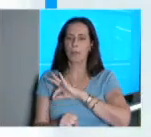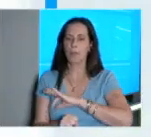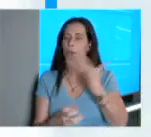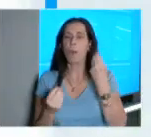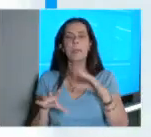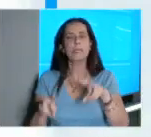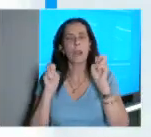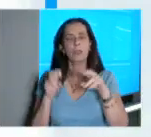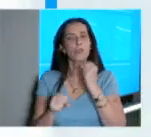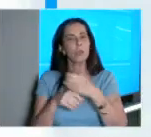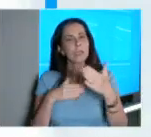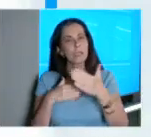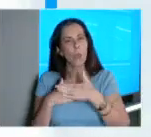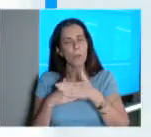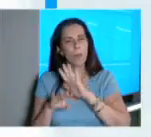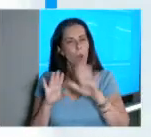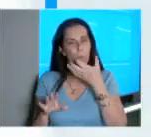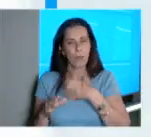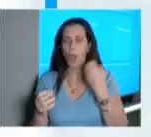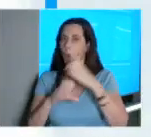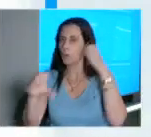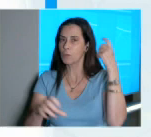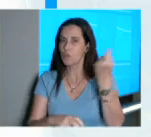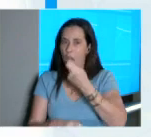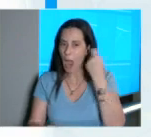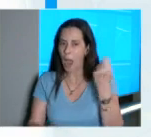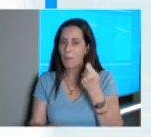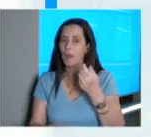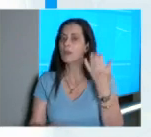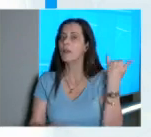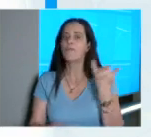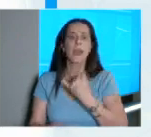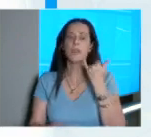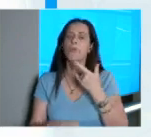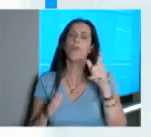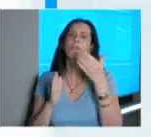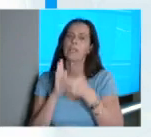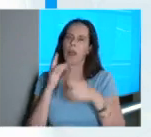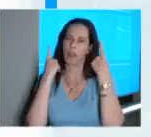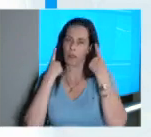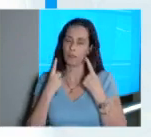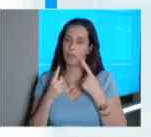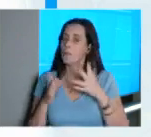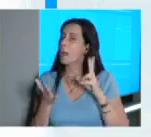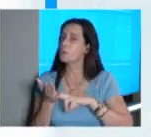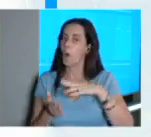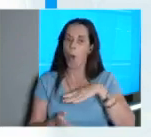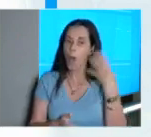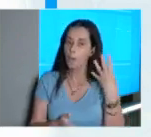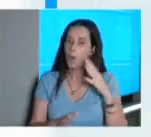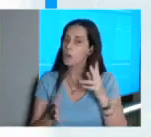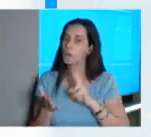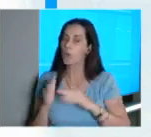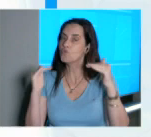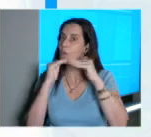עשרות הזדמנויות להעביר נישואים אזרחיים, תחבורה ציבורית בשבת, והמאני טיים היה תמיד שהוא נכנע למפלגות הדתיות, ומה עם זכויות להט"ב, או בכלל